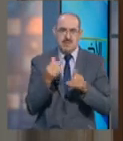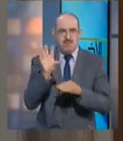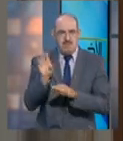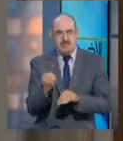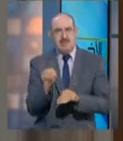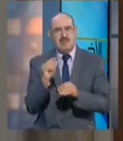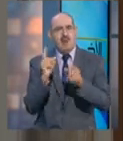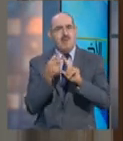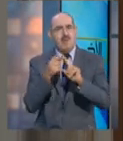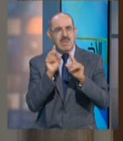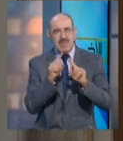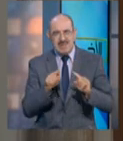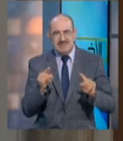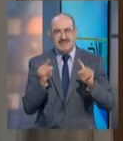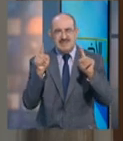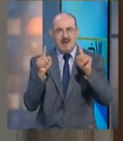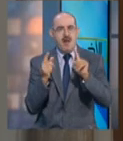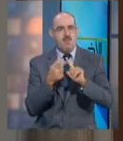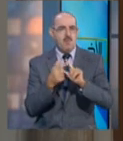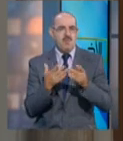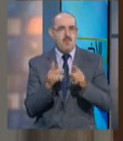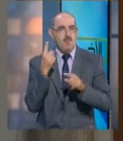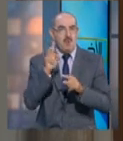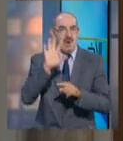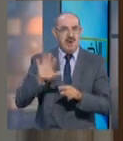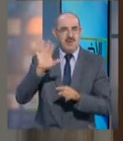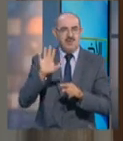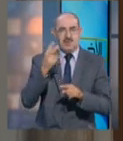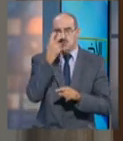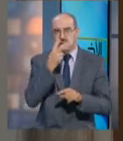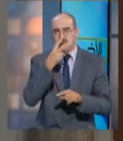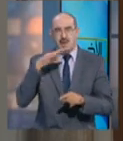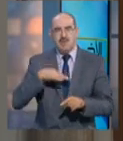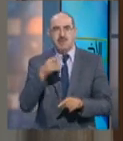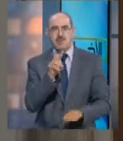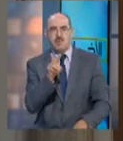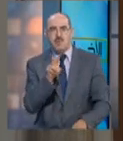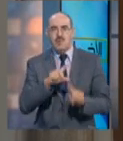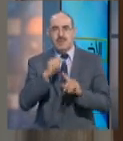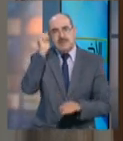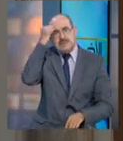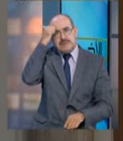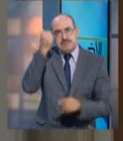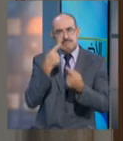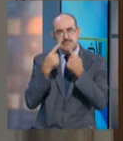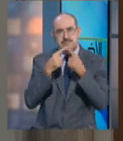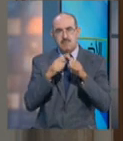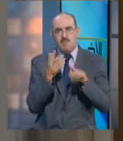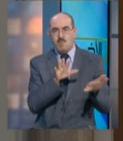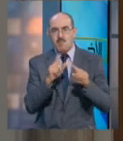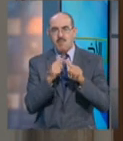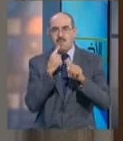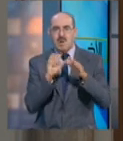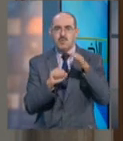والتي تفتح مجالات للتعاون المشترك لمصلحة البلدين. تناول اللقاء الاستعدادات للقمة